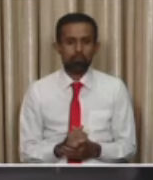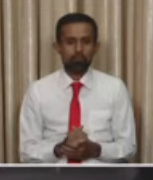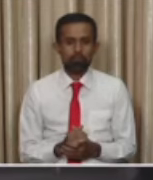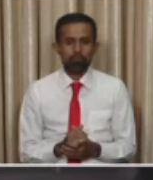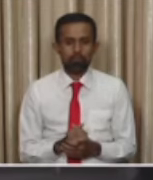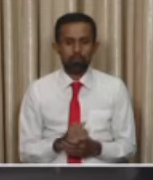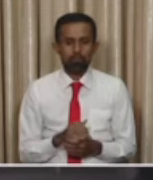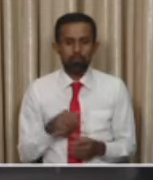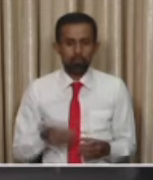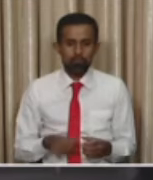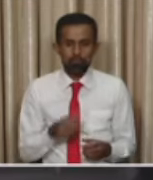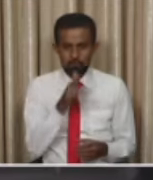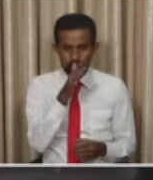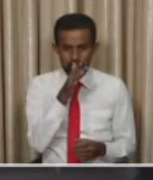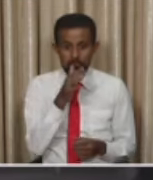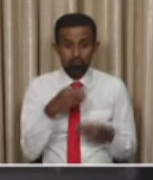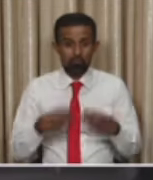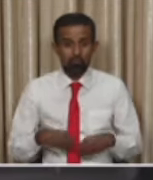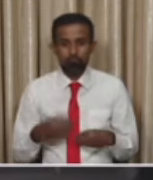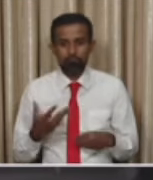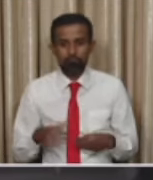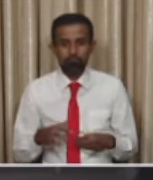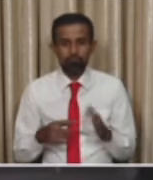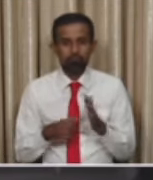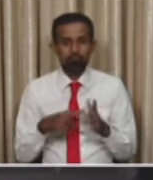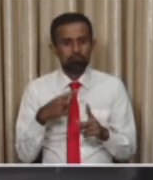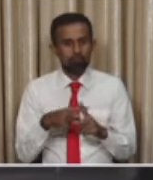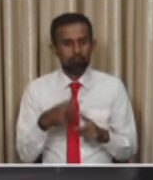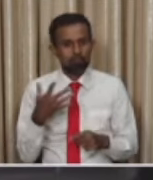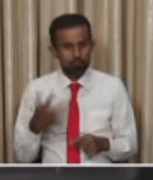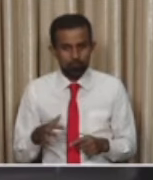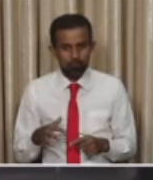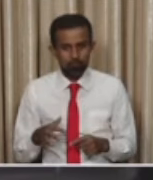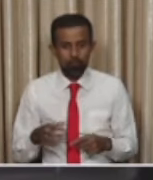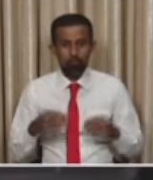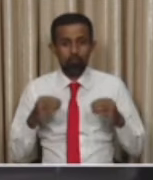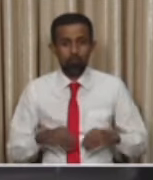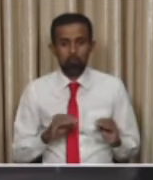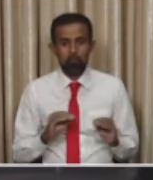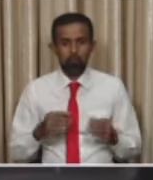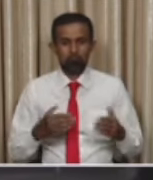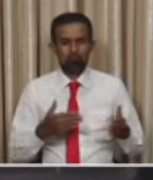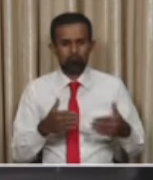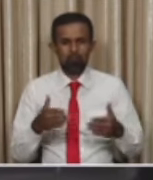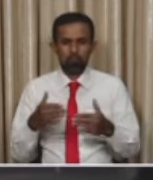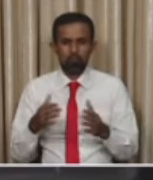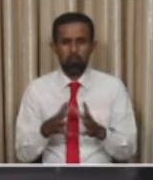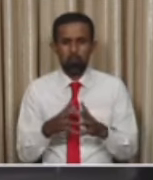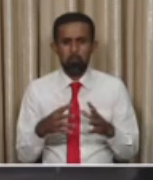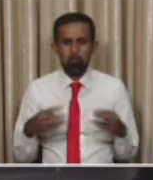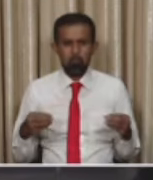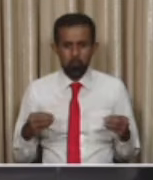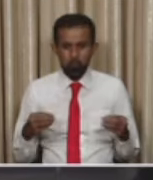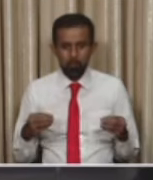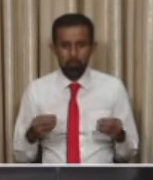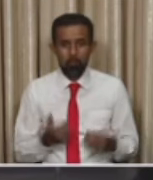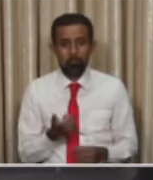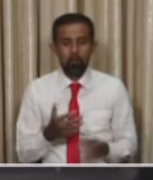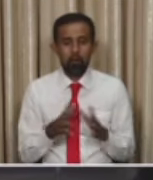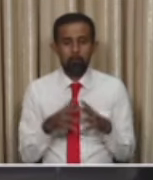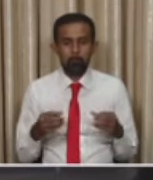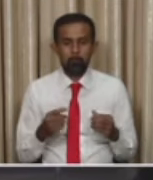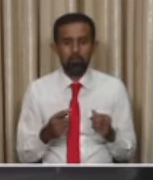රට වැට්ටුවා. ඒ වැට්ටුවාම සිදු වුණා බදු අය කරන්න. ඒ වැට්ටුවාම සිදු වුණා විවිධ බාණ්ඩවලට අත්‍යවශ්‍ය බාණ්ඩවලට